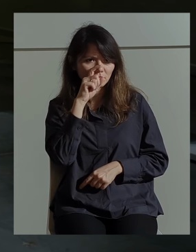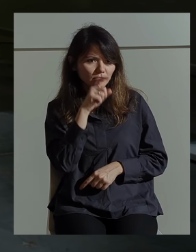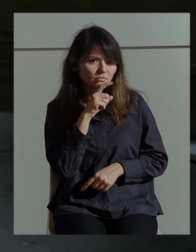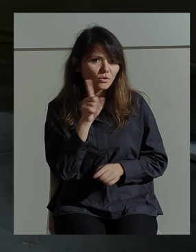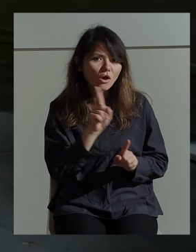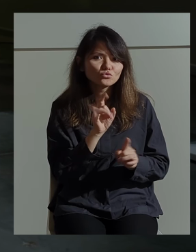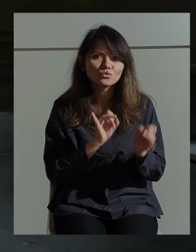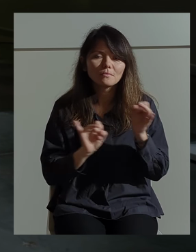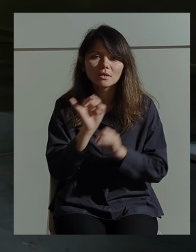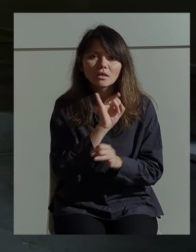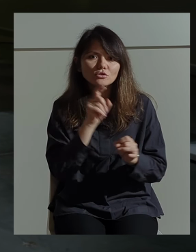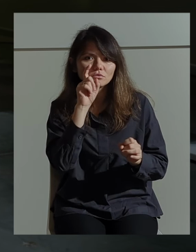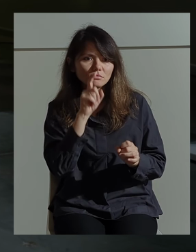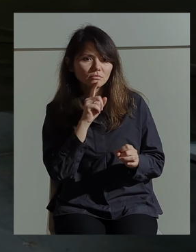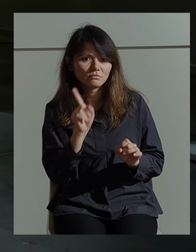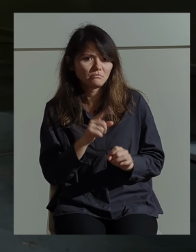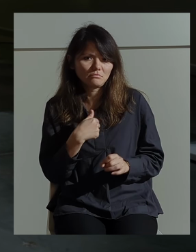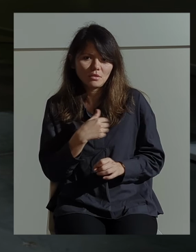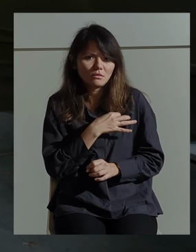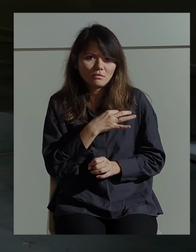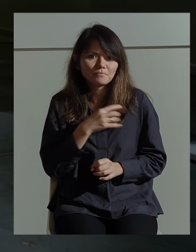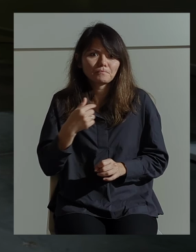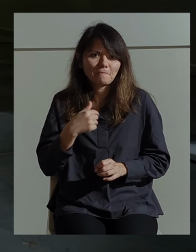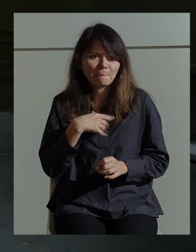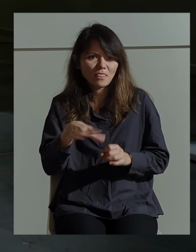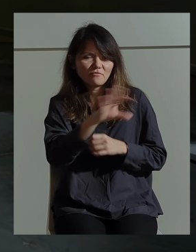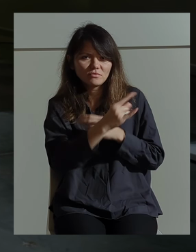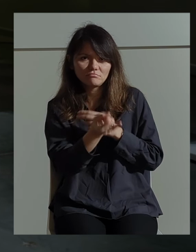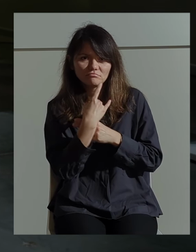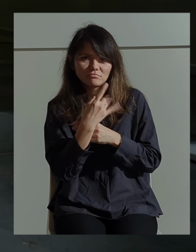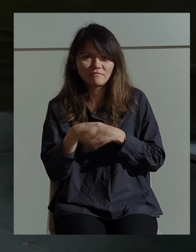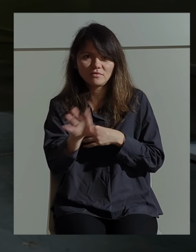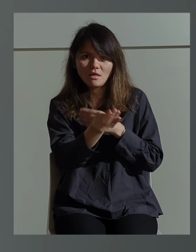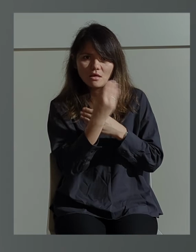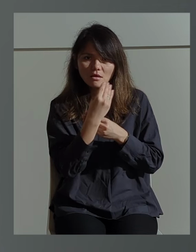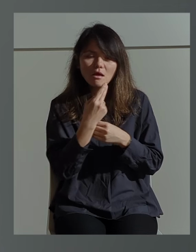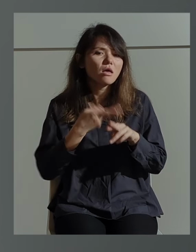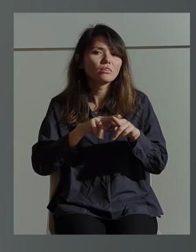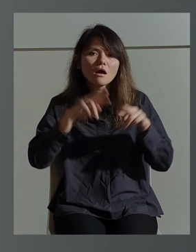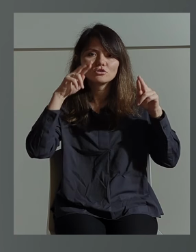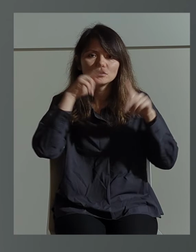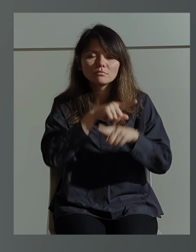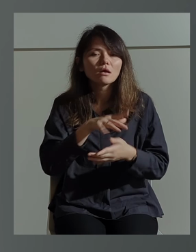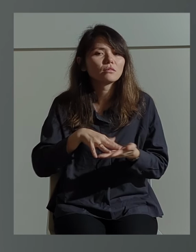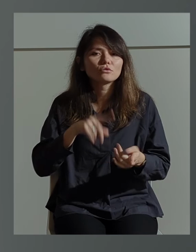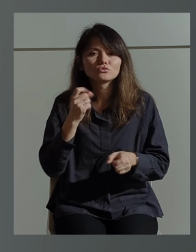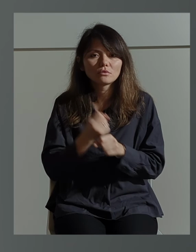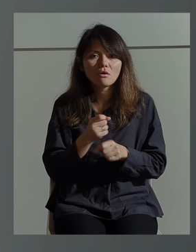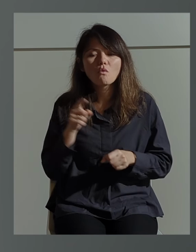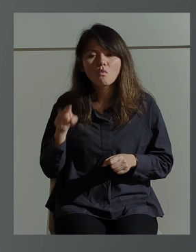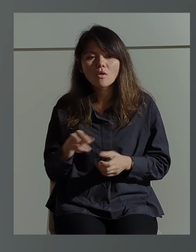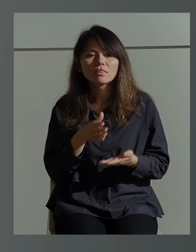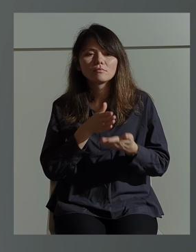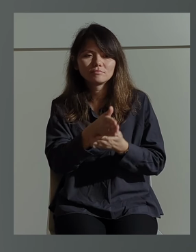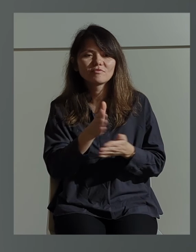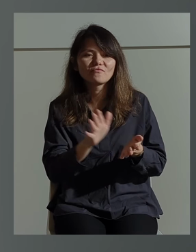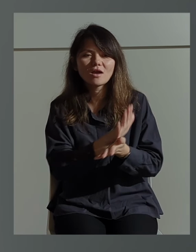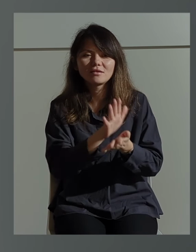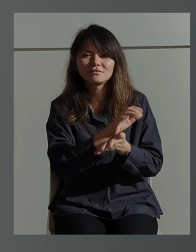чём речь это в общем абсолютно меня не касается меня оболгали это ошибка что он делает дальше Естественно он идёт в газету